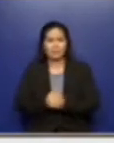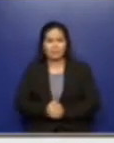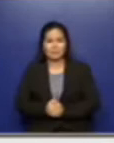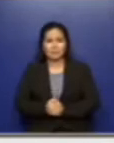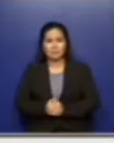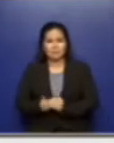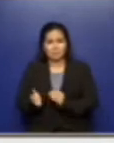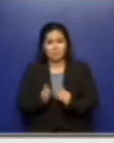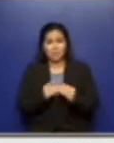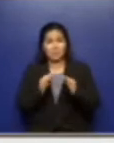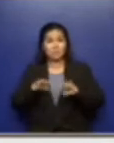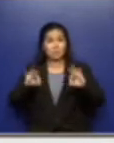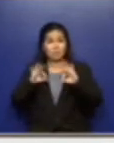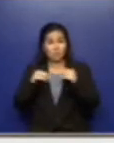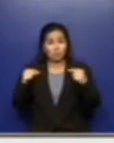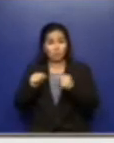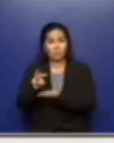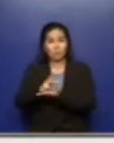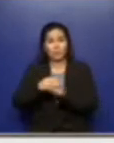วะ